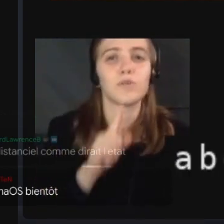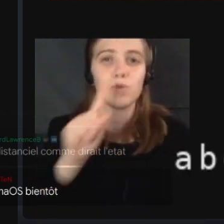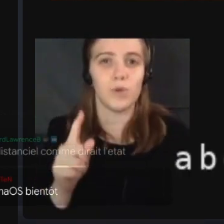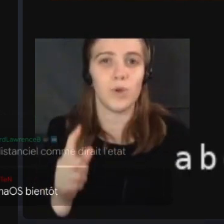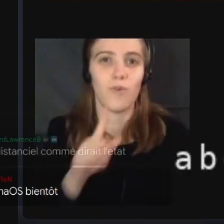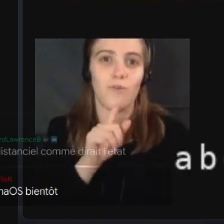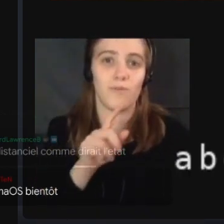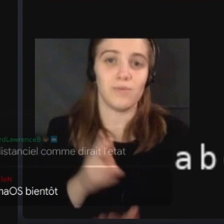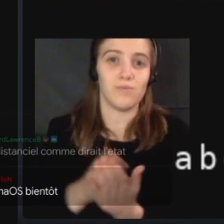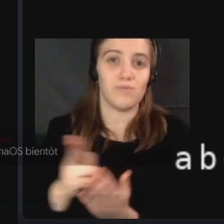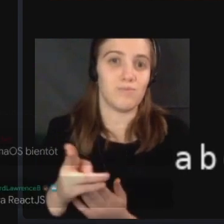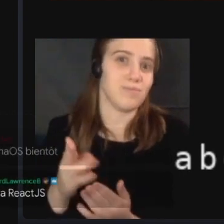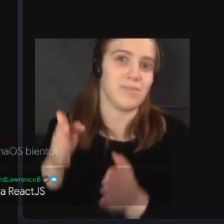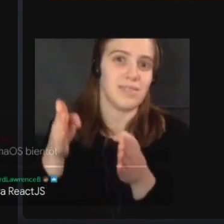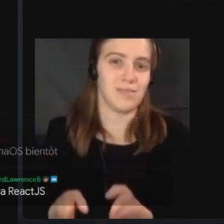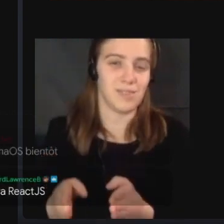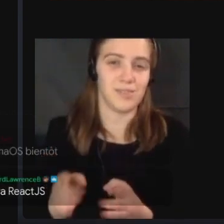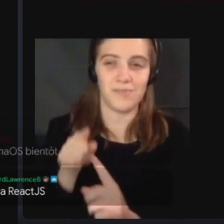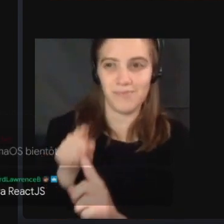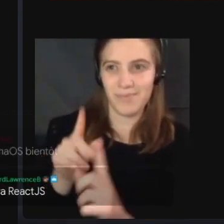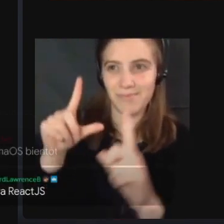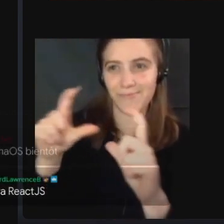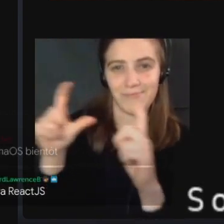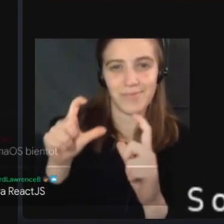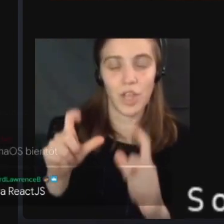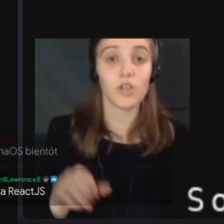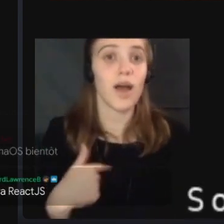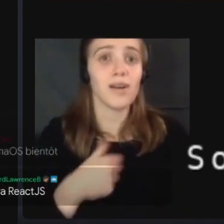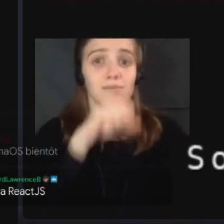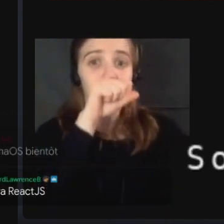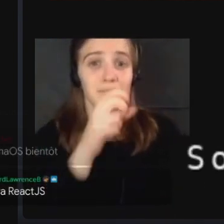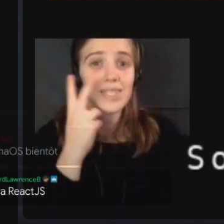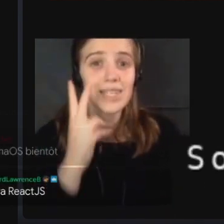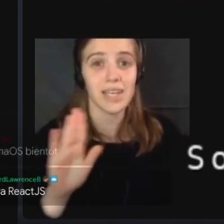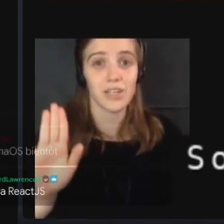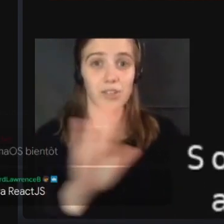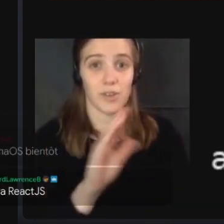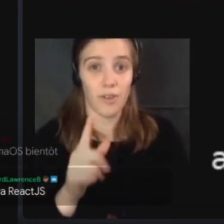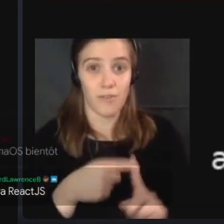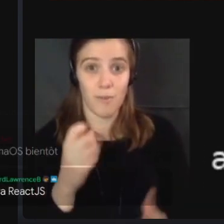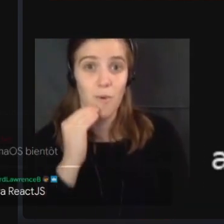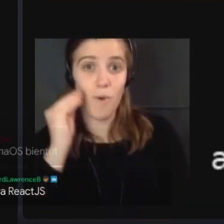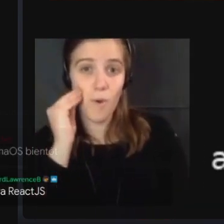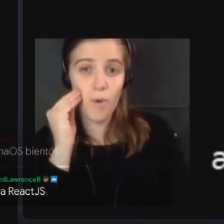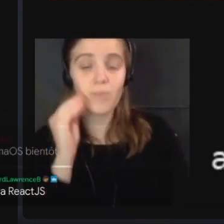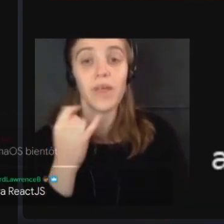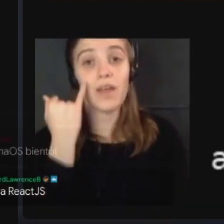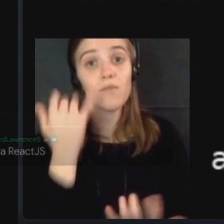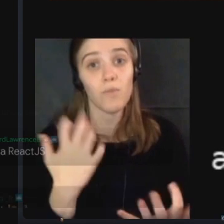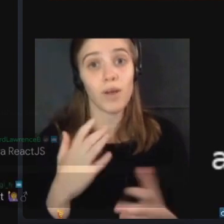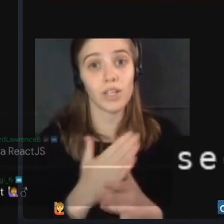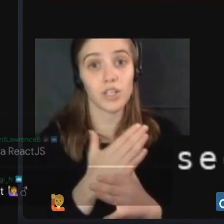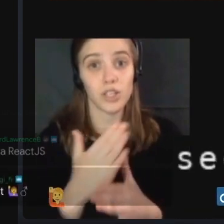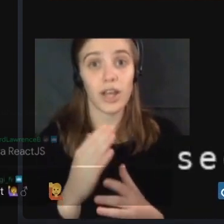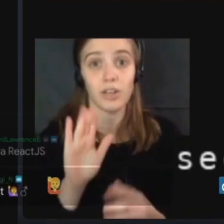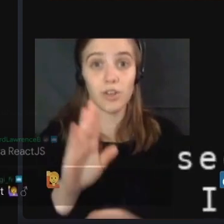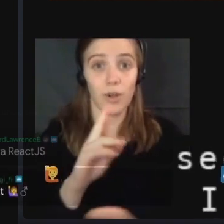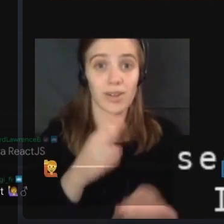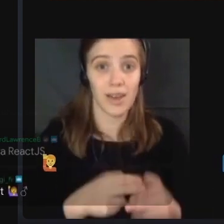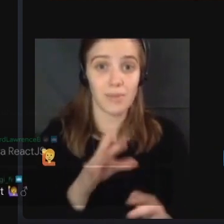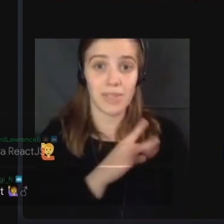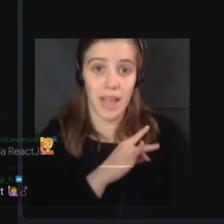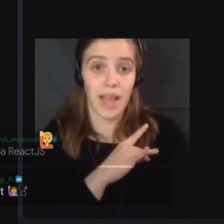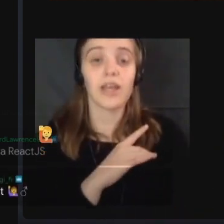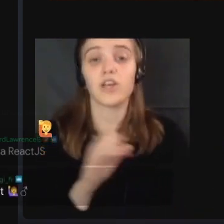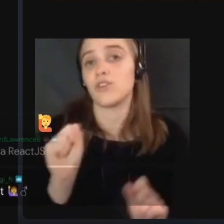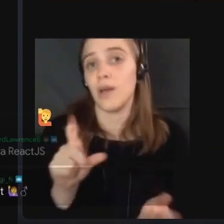can't wait to see how you all at home are makers and to see your quilt on the community. La panique chez Miro, If you want peut-être. to Ouais. share your name tag or your quilt, you can publish it and share it on En Twitter,